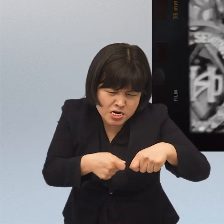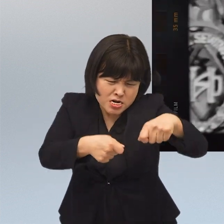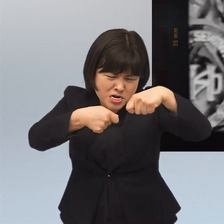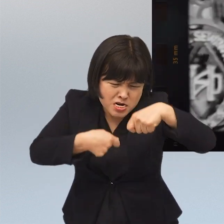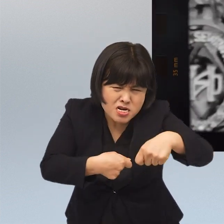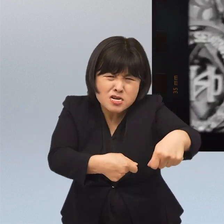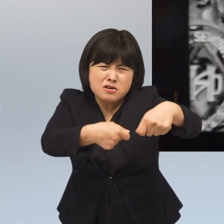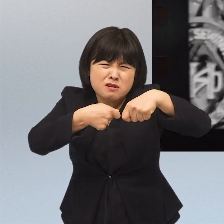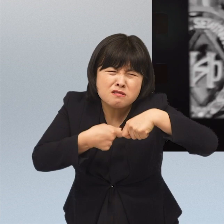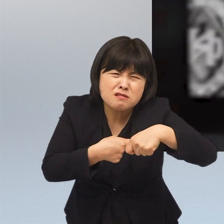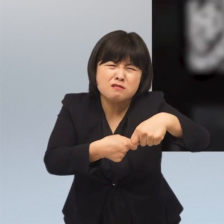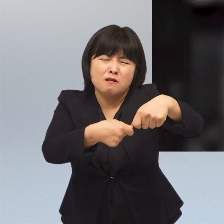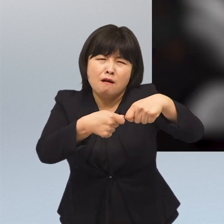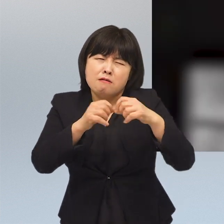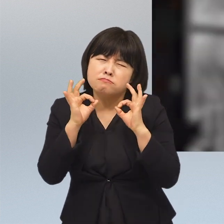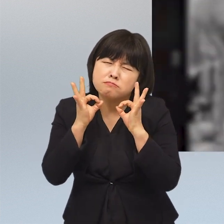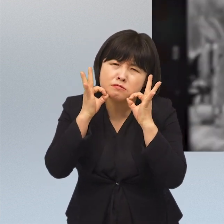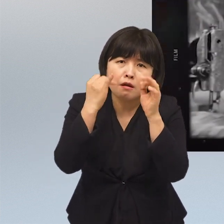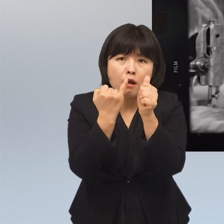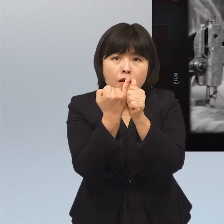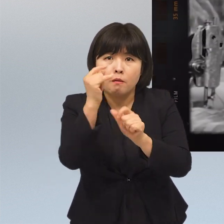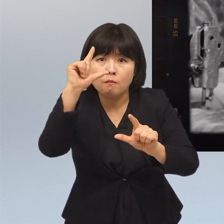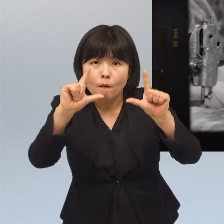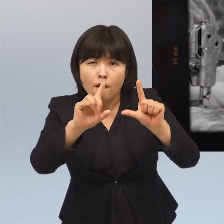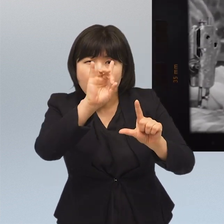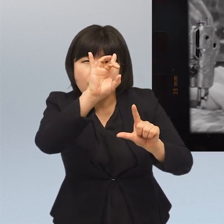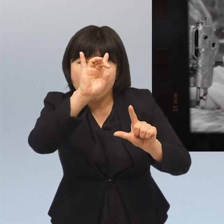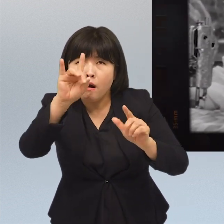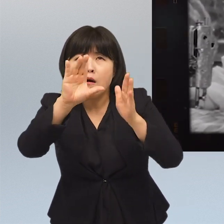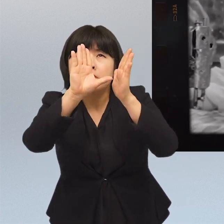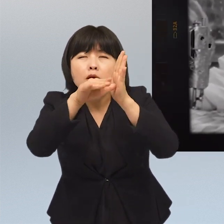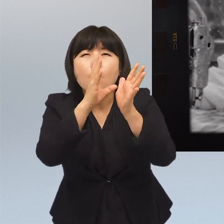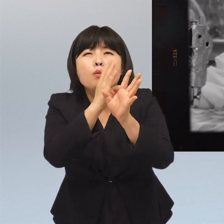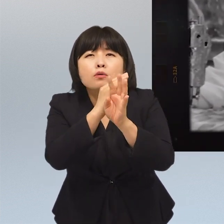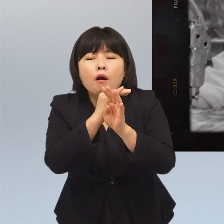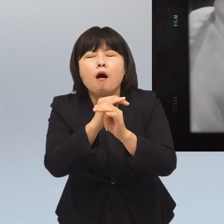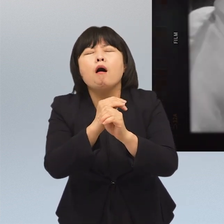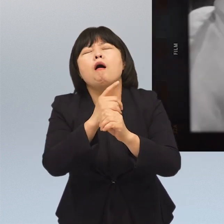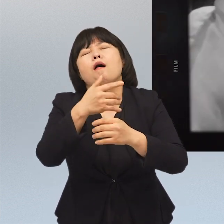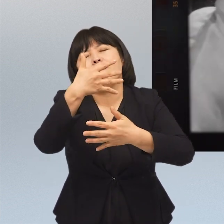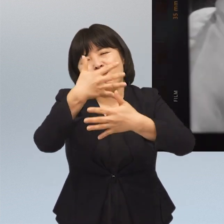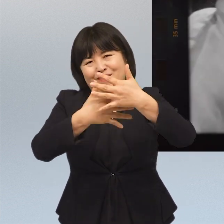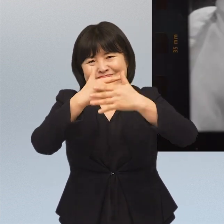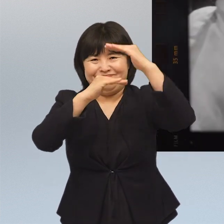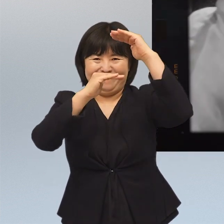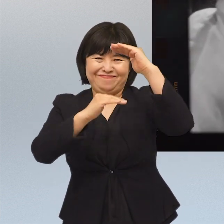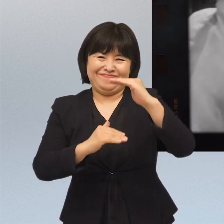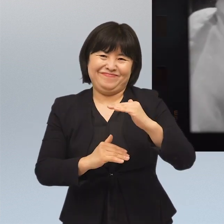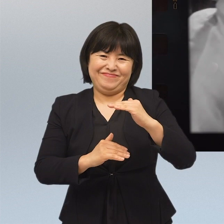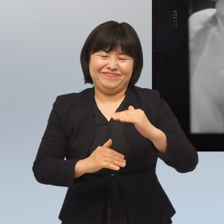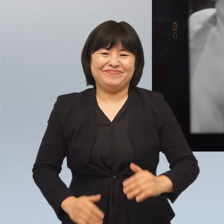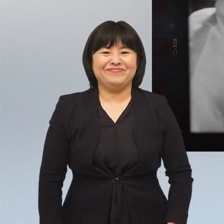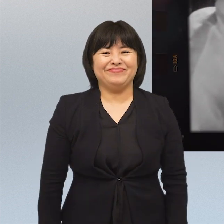한다는 일념으로 재봉틀을 돌리며 최선을 다하는 아내의 모습 등 당시의 시대상을 볼 수 있다.